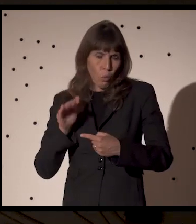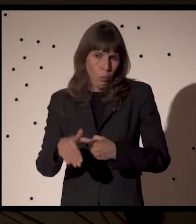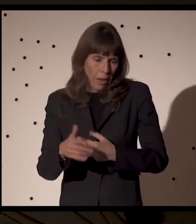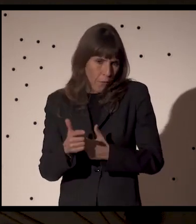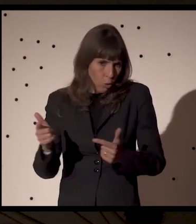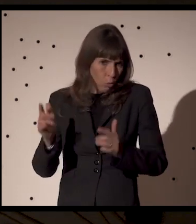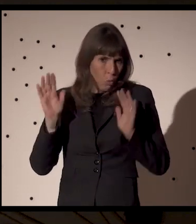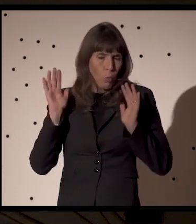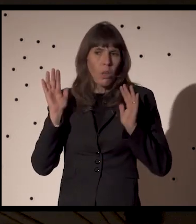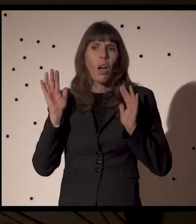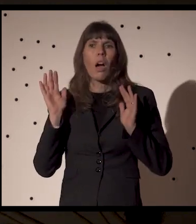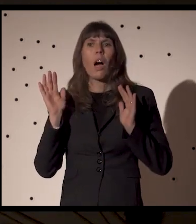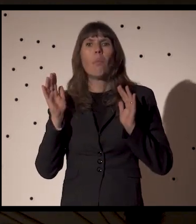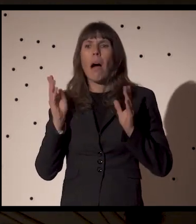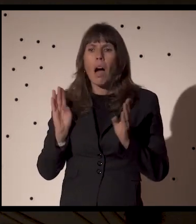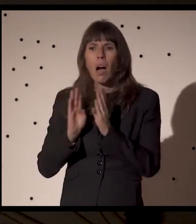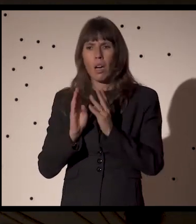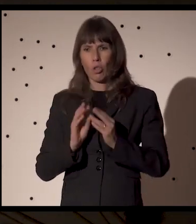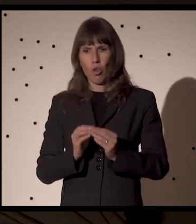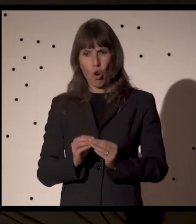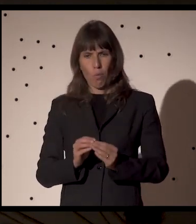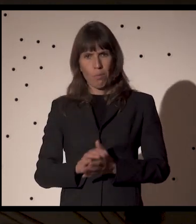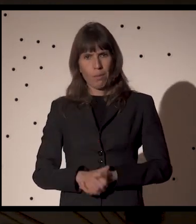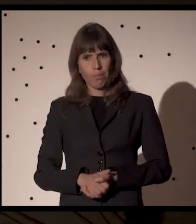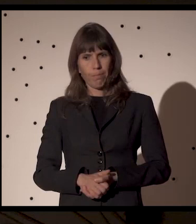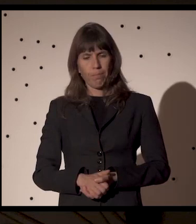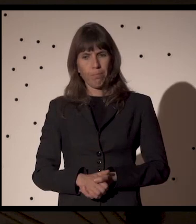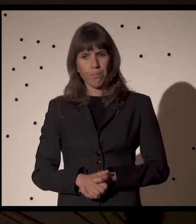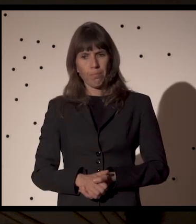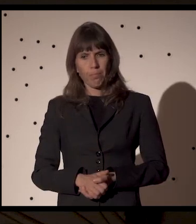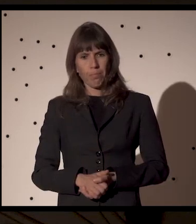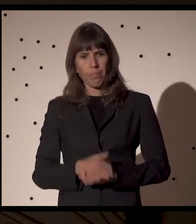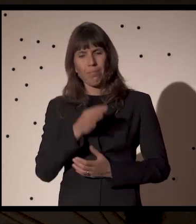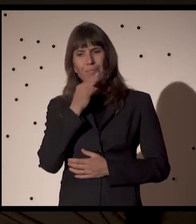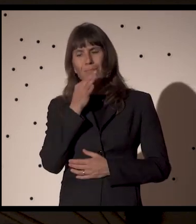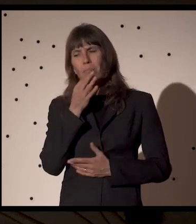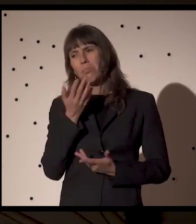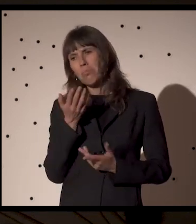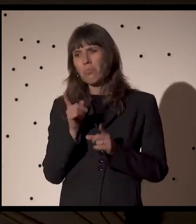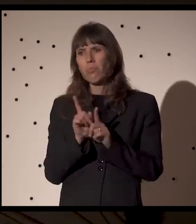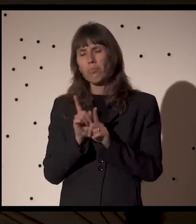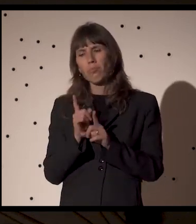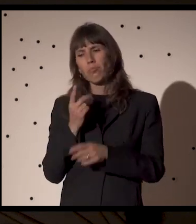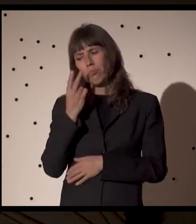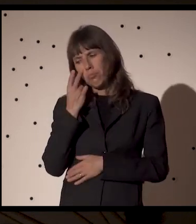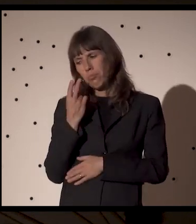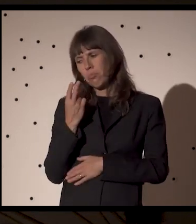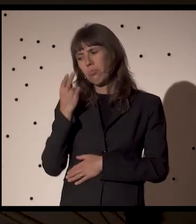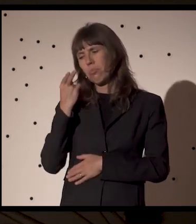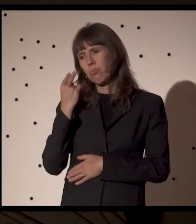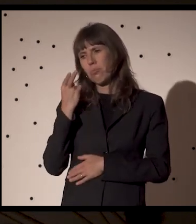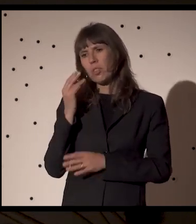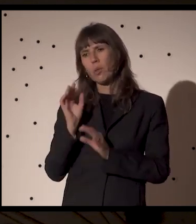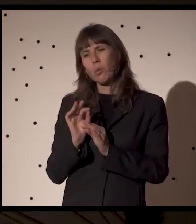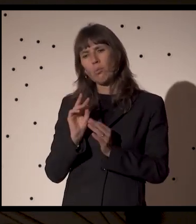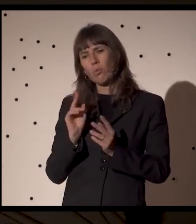di volta in volta nelle in queste ultime stagioni abbiamo preso dei punti di vista sul teatro proprio per